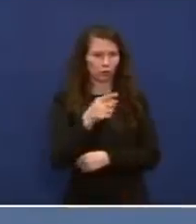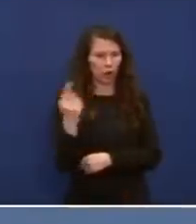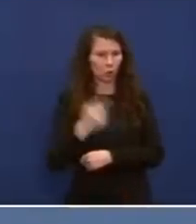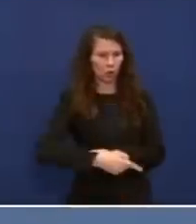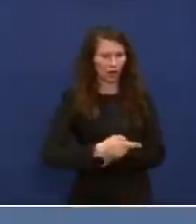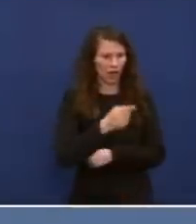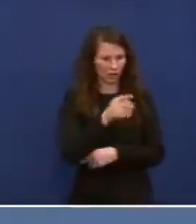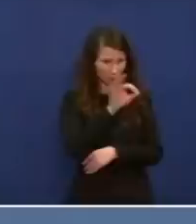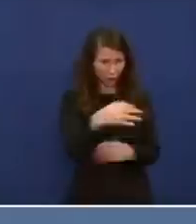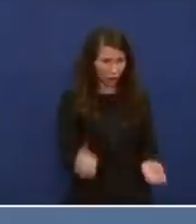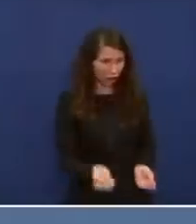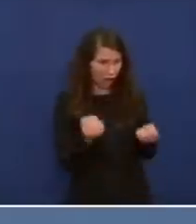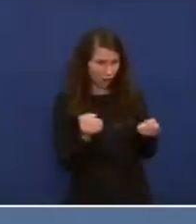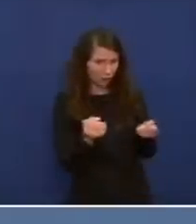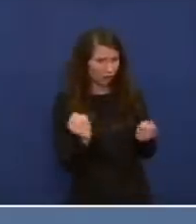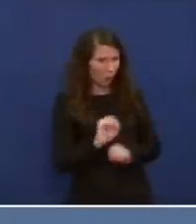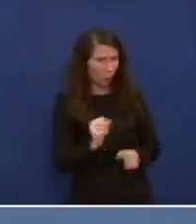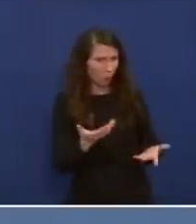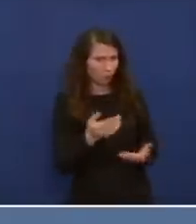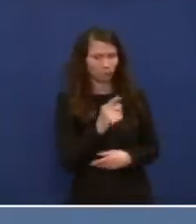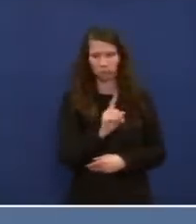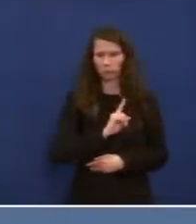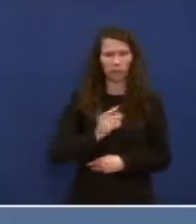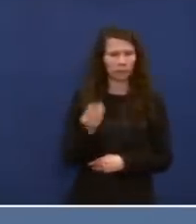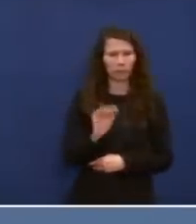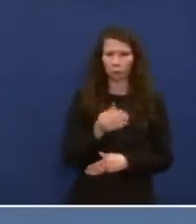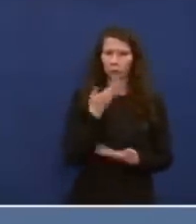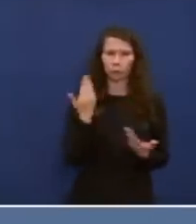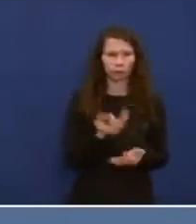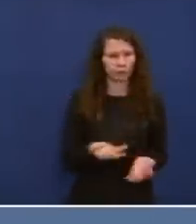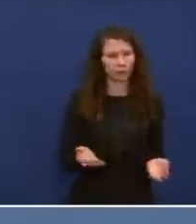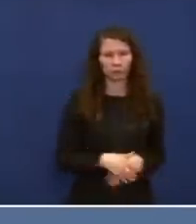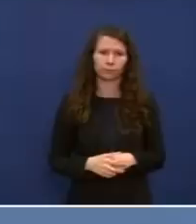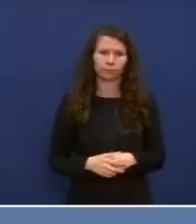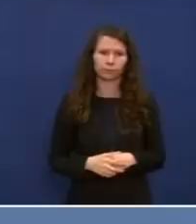Ich habe dem, was ich gesagt habe, nichts hinzuzufügen. Ja, ich auch nicht.